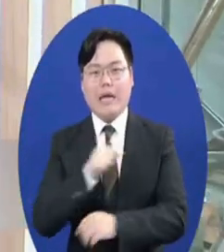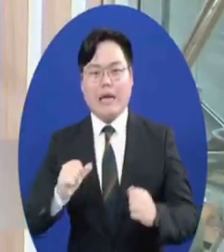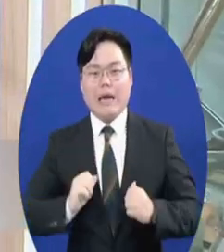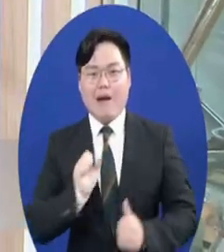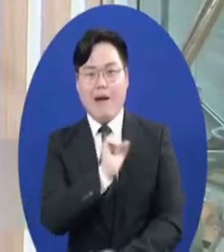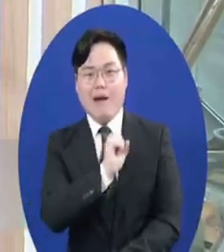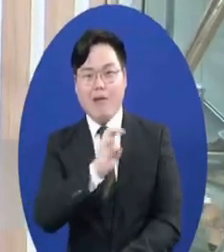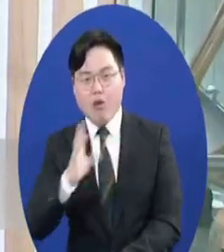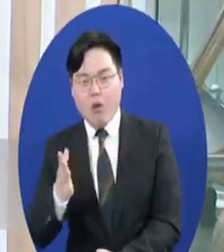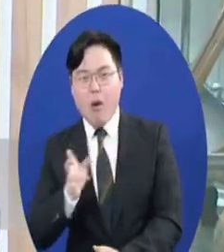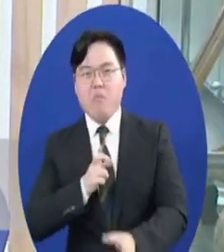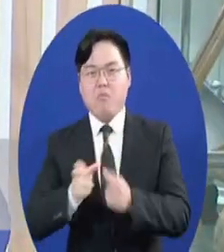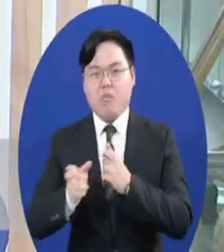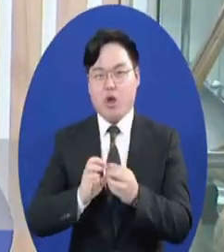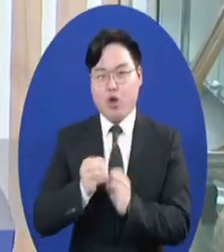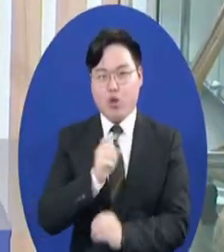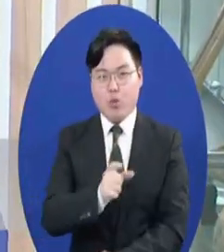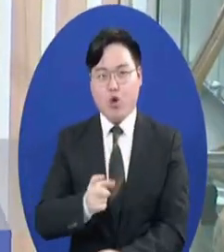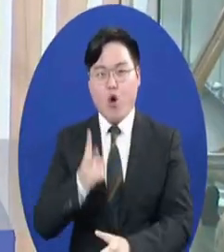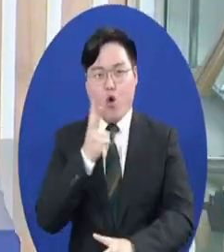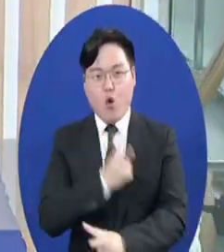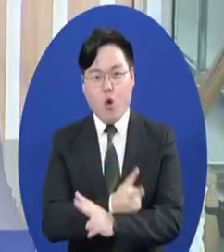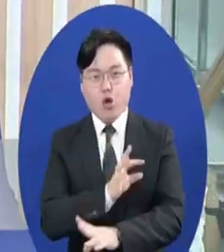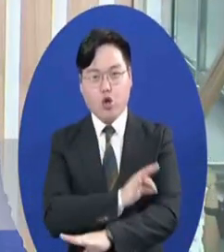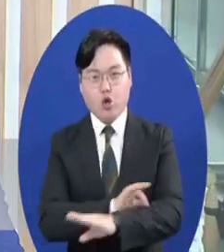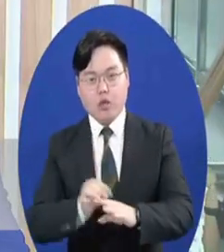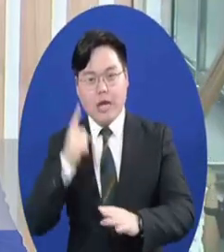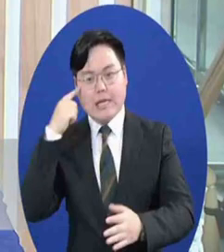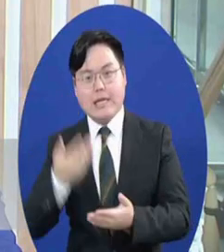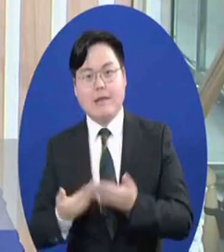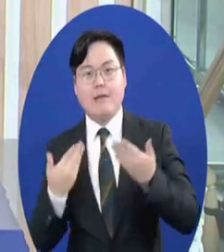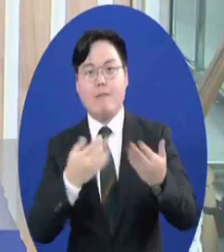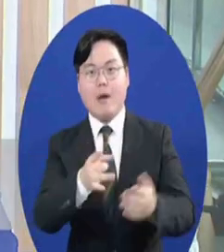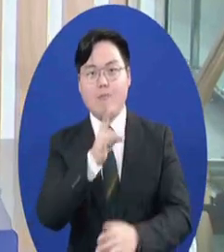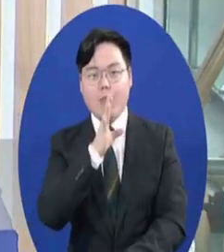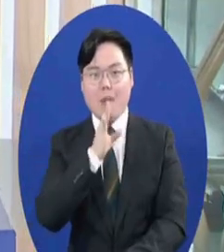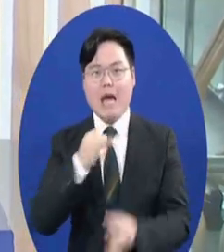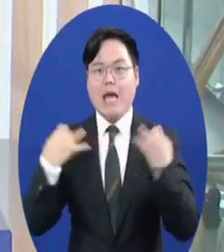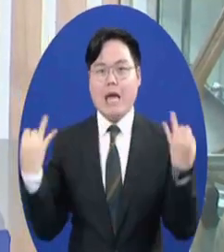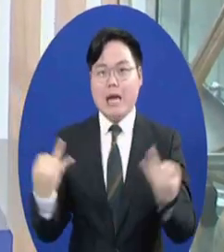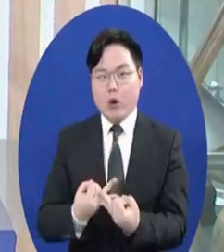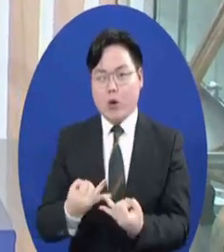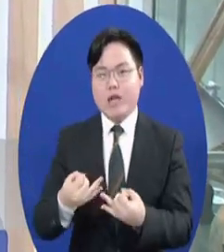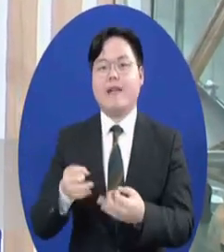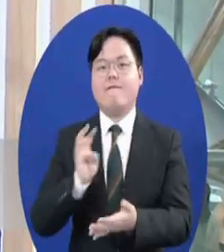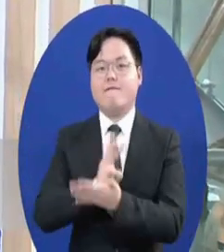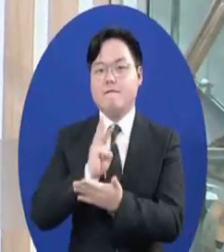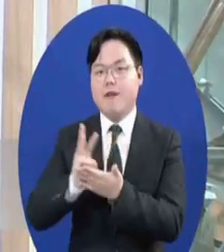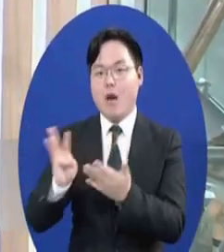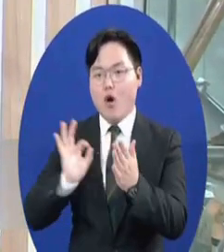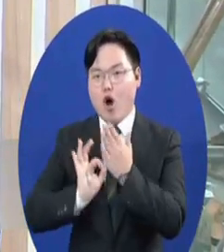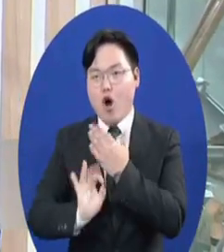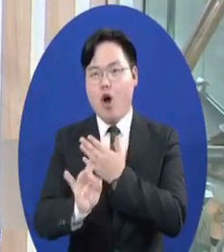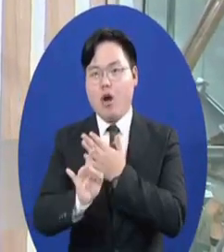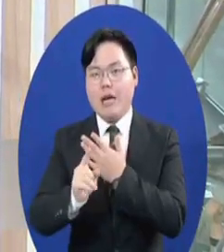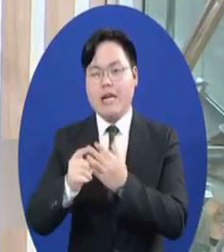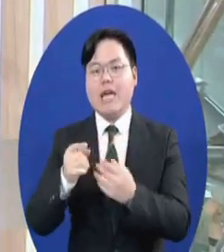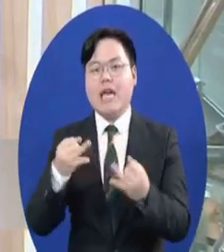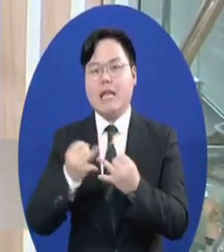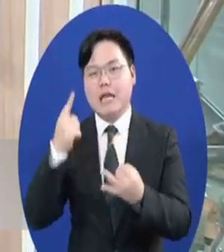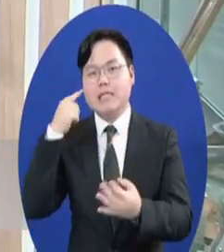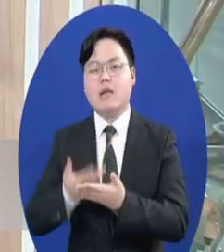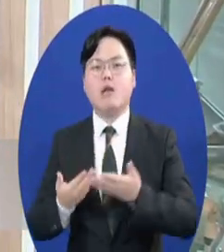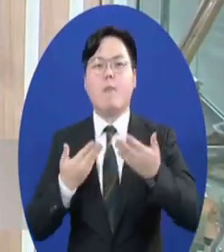аж ахуй нэг юм уу бизнесийн хэрвээ одоо хуулийн төсөлд тусгах саналаа өгөхөр бол парламент зэг эмэндэр бол яг энэ зөвшөөрлийн тухай хуулиар бол цахим